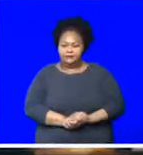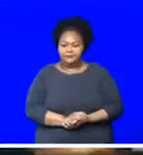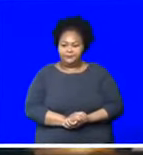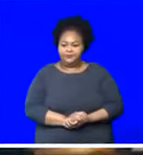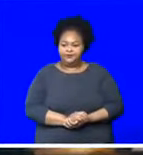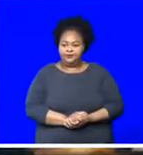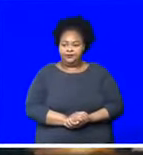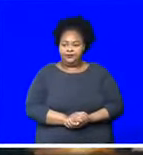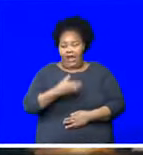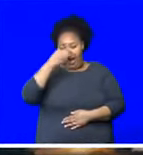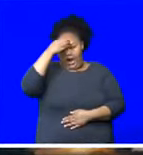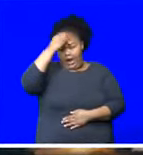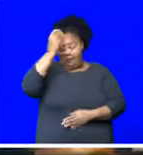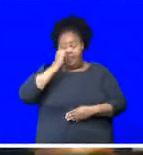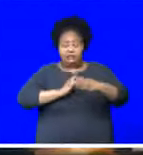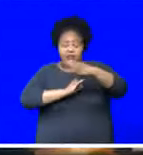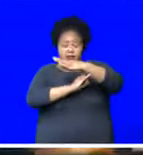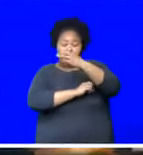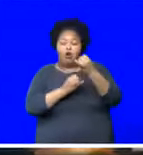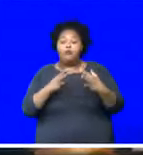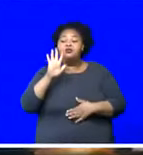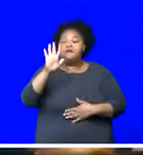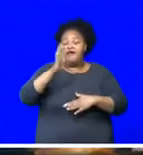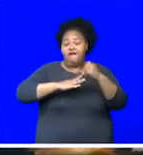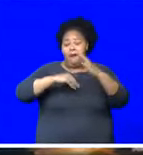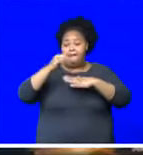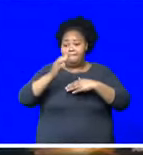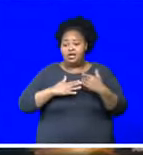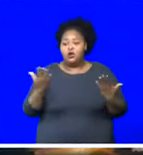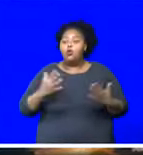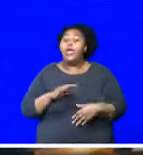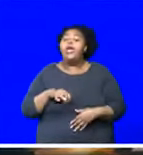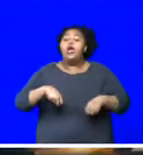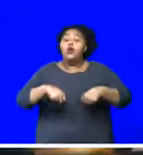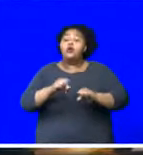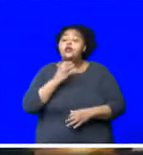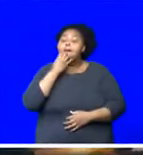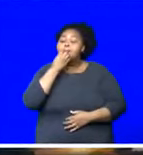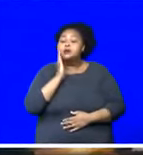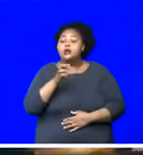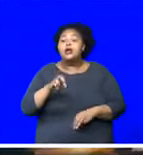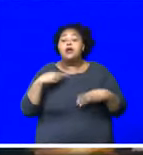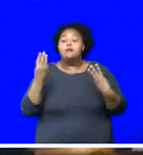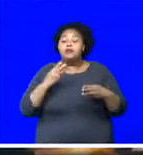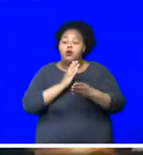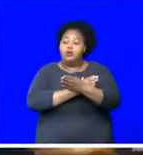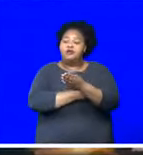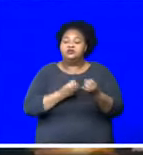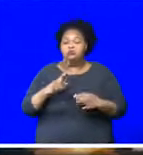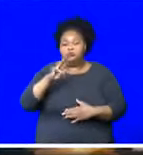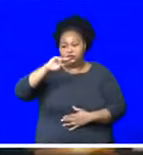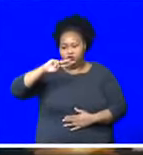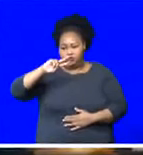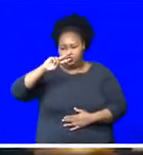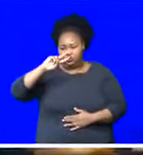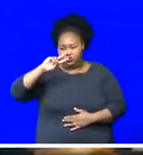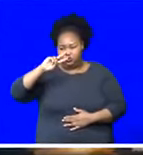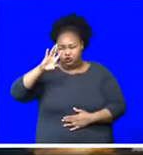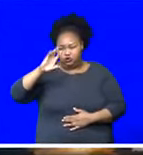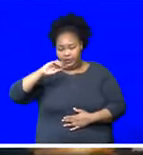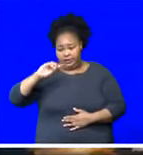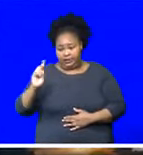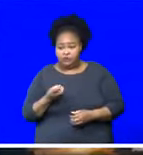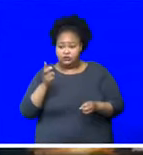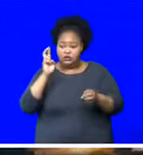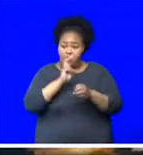Hulumende wakhe emabhuloho lasihlanu enkundleni yasemaphalaleni latawusita sive lesingetulu kwetinkulungwane letingemashumi lamabili. Loku kuvete induna